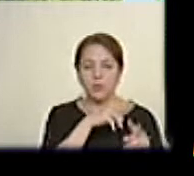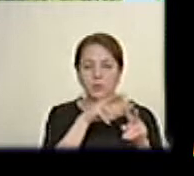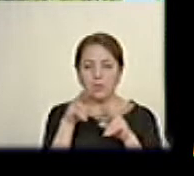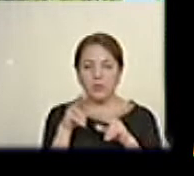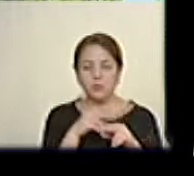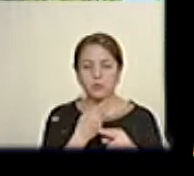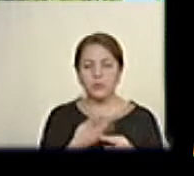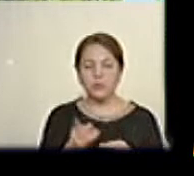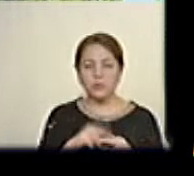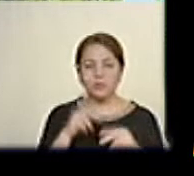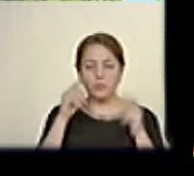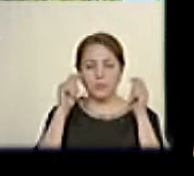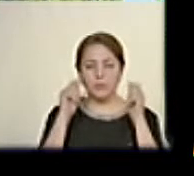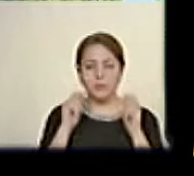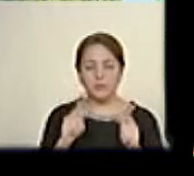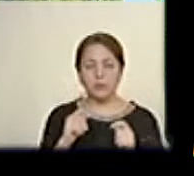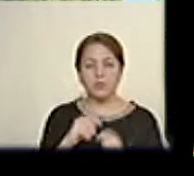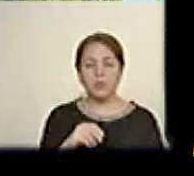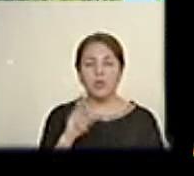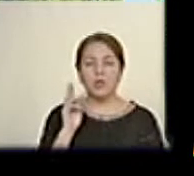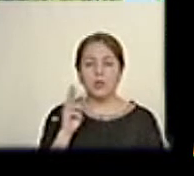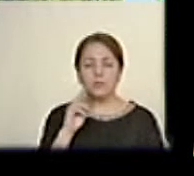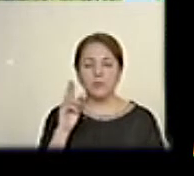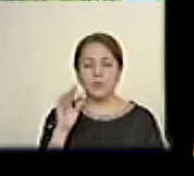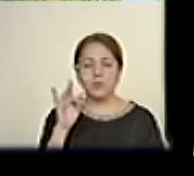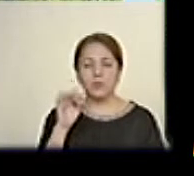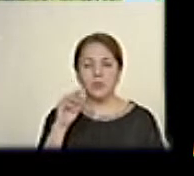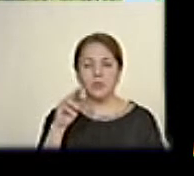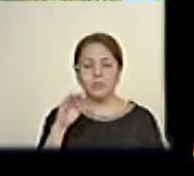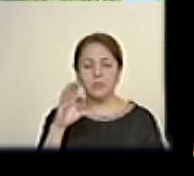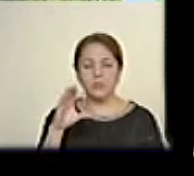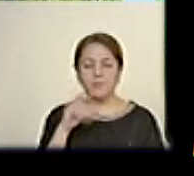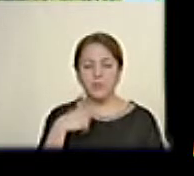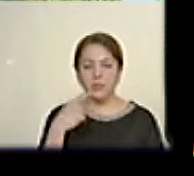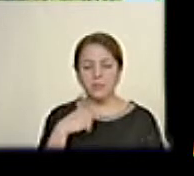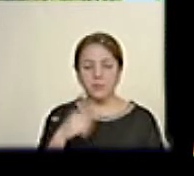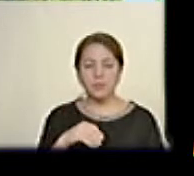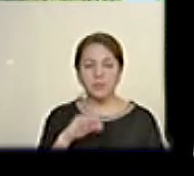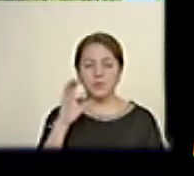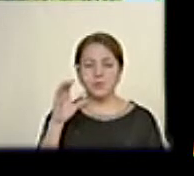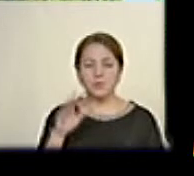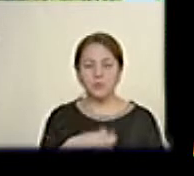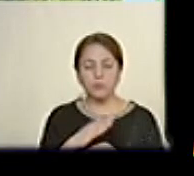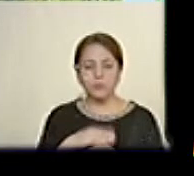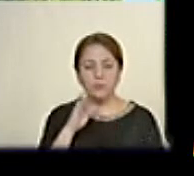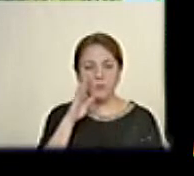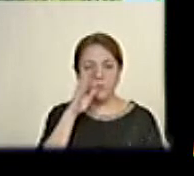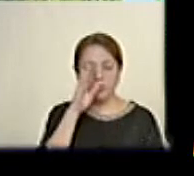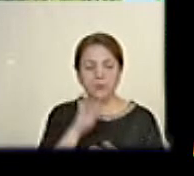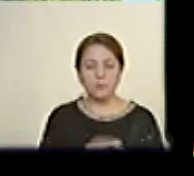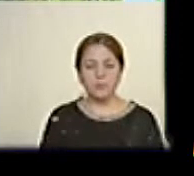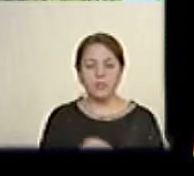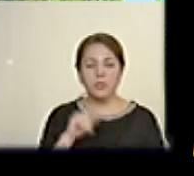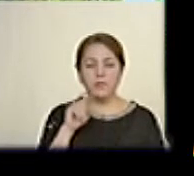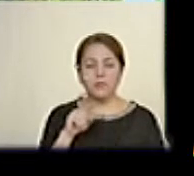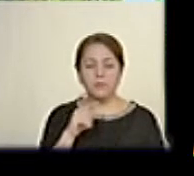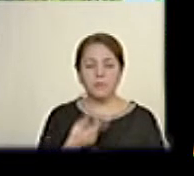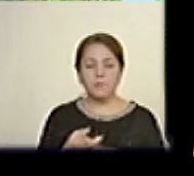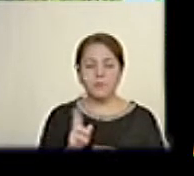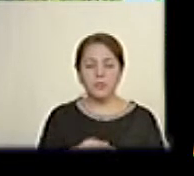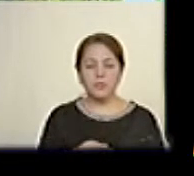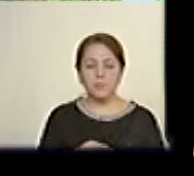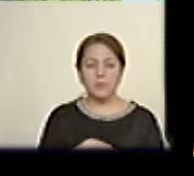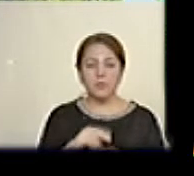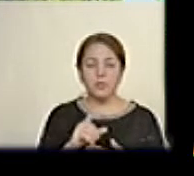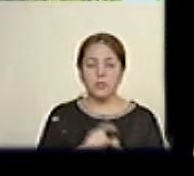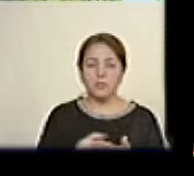крапива шепчет «С добрым утром!». Условно можно сказать, что все-таки в произведении присутствует